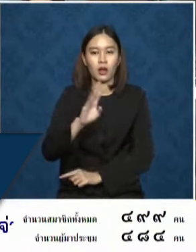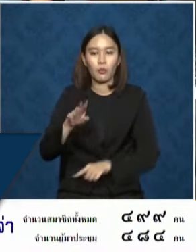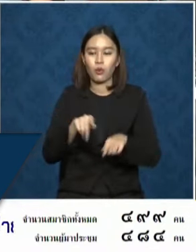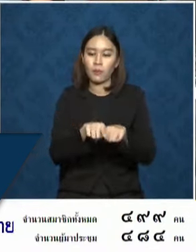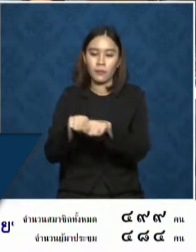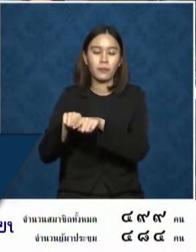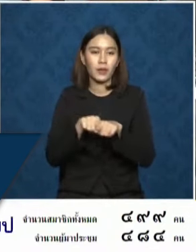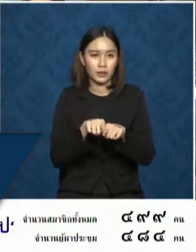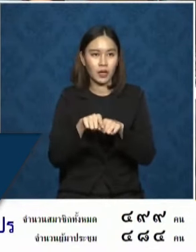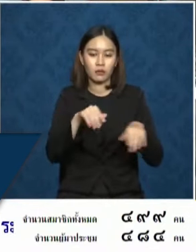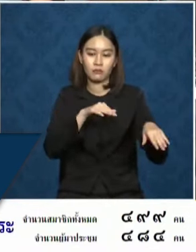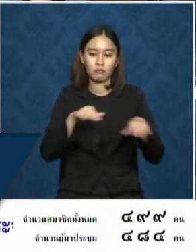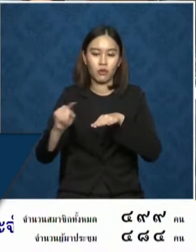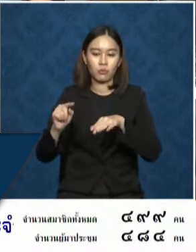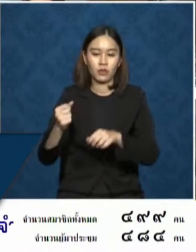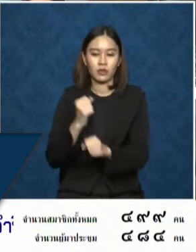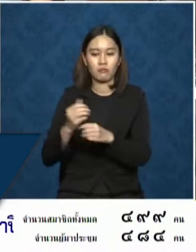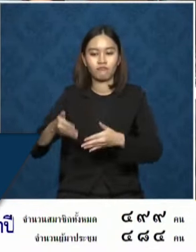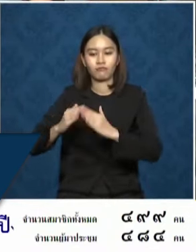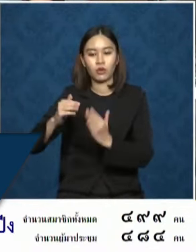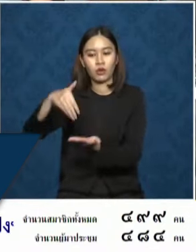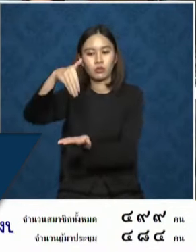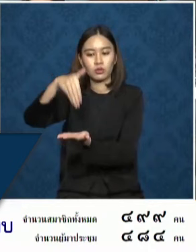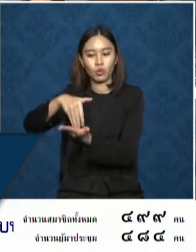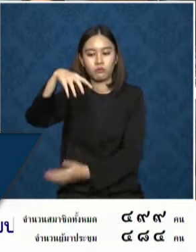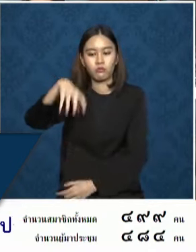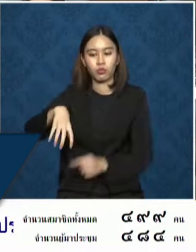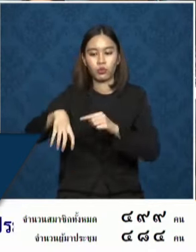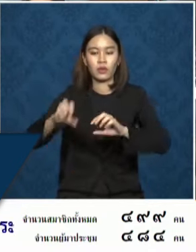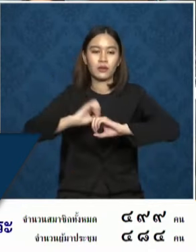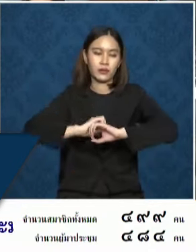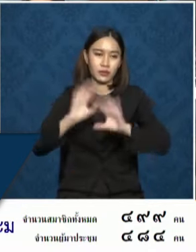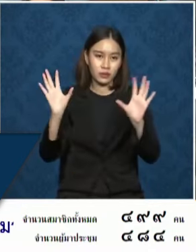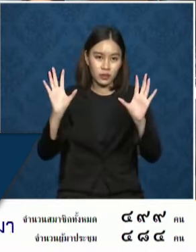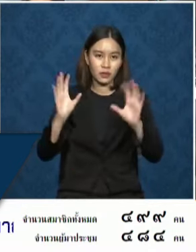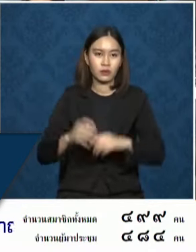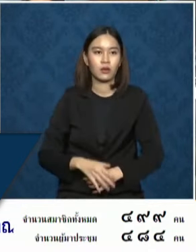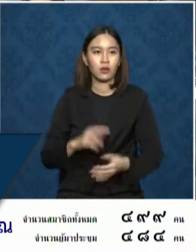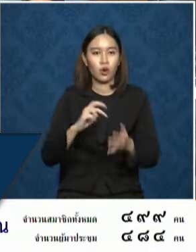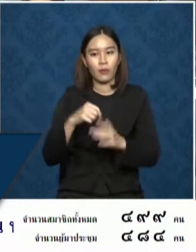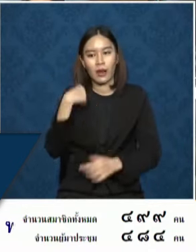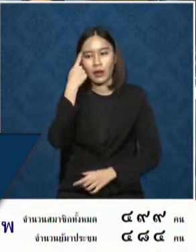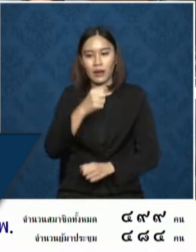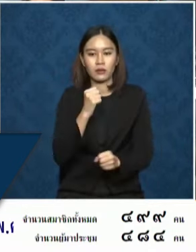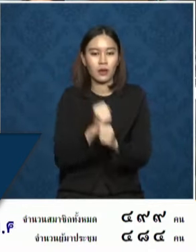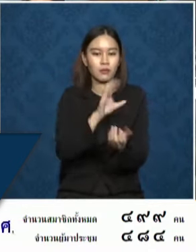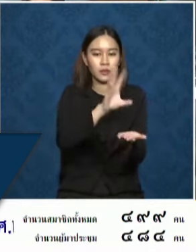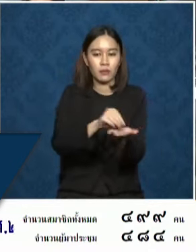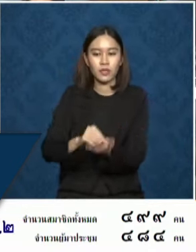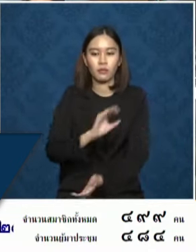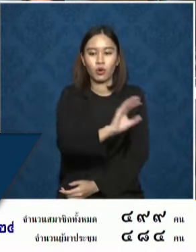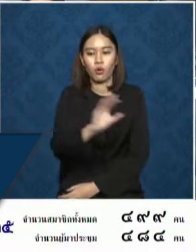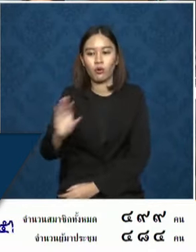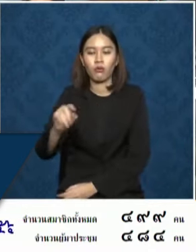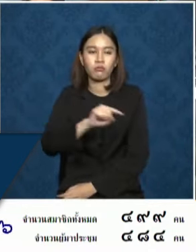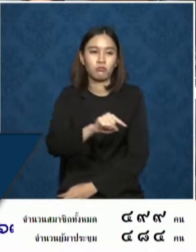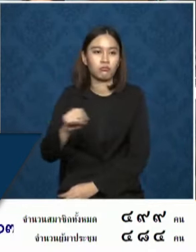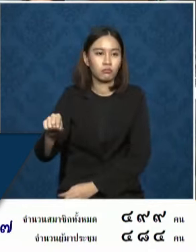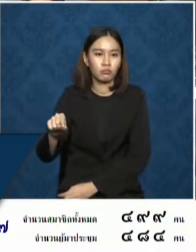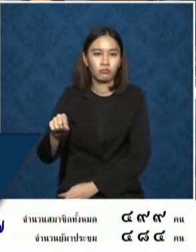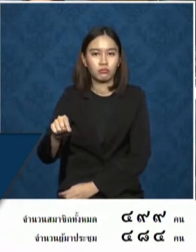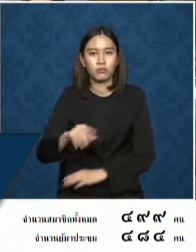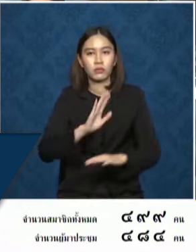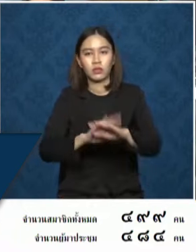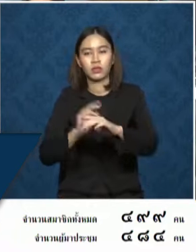เดียวพร้อมกับการตั้งศูนย์ครับSingle Commandครับให้ชัดเจนครับไม่ใช่ต่างคนต่างถือข้อมูลตนเองแล้วแบบเนี้ยมันจะ